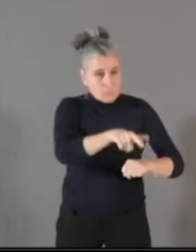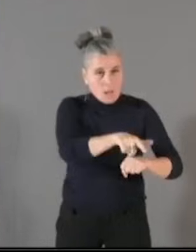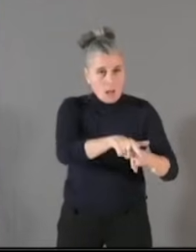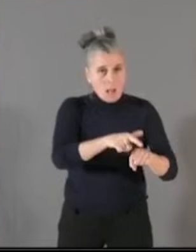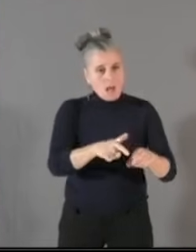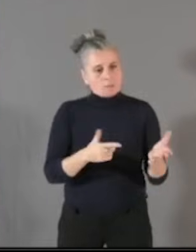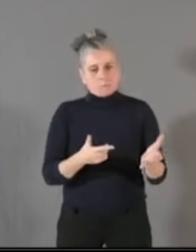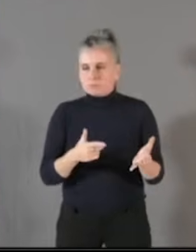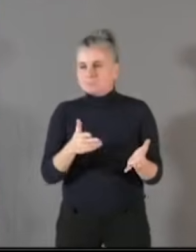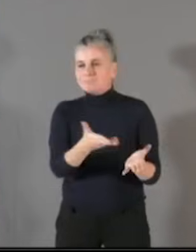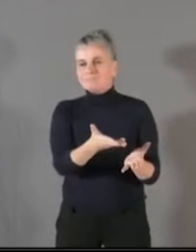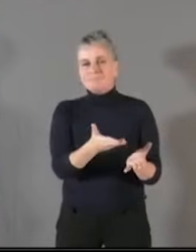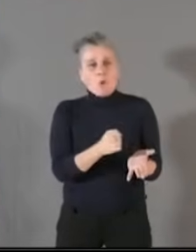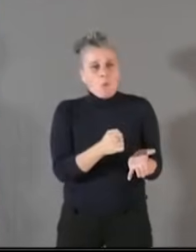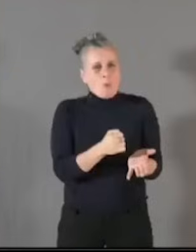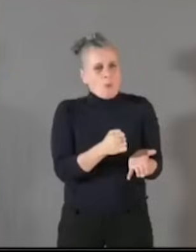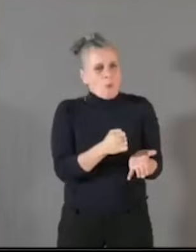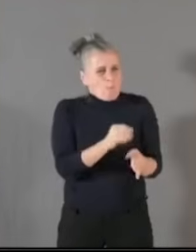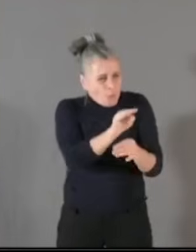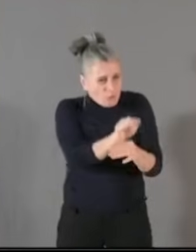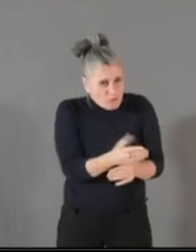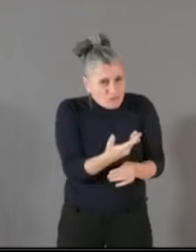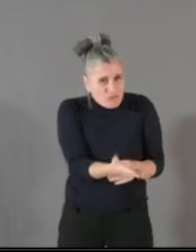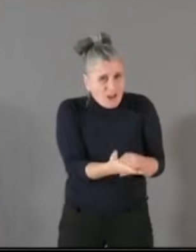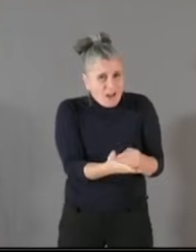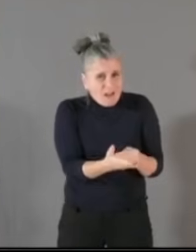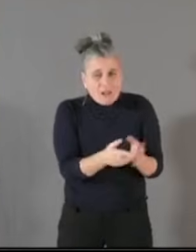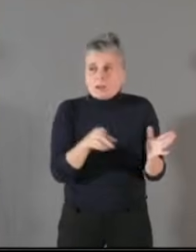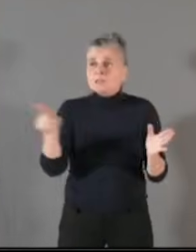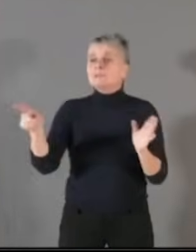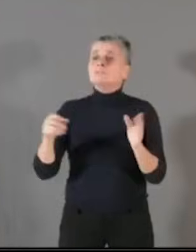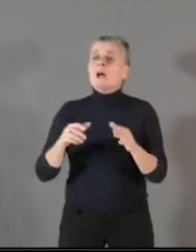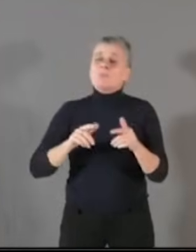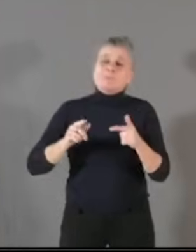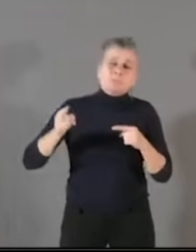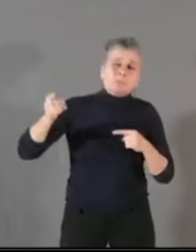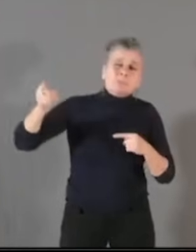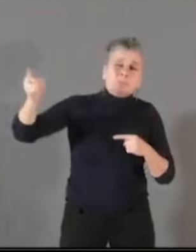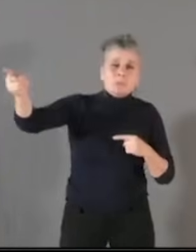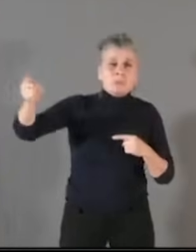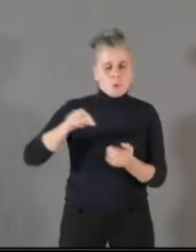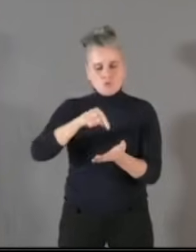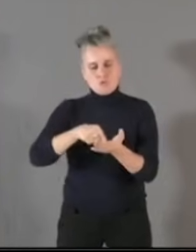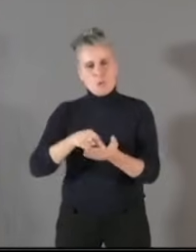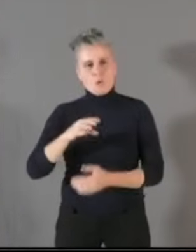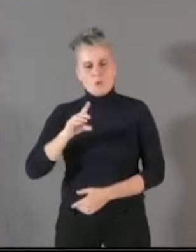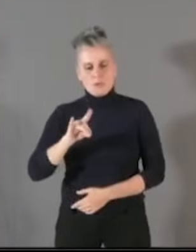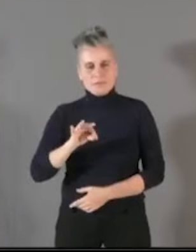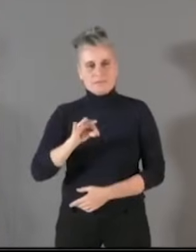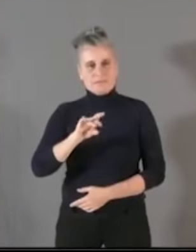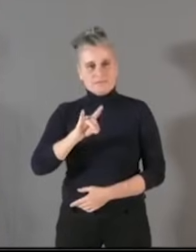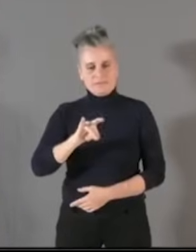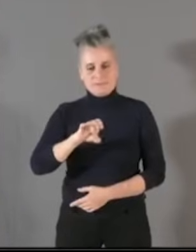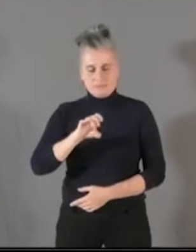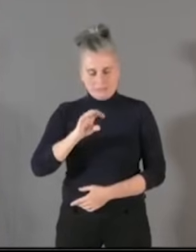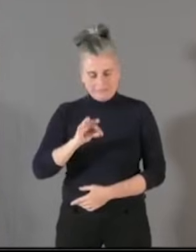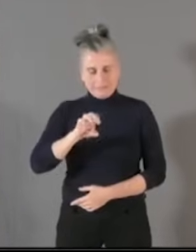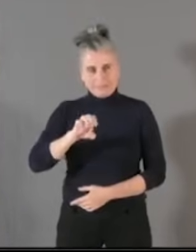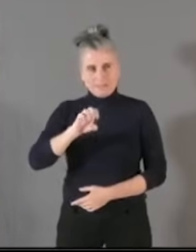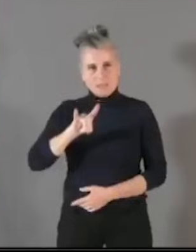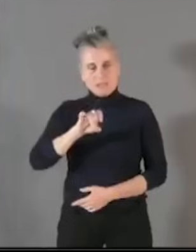ces femmes qui ne veulent pas porter le voile à 5000 km de Marseille, à Téhéran. Je ne comprends pas pourquoi vous